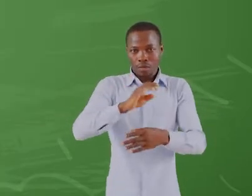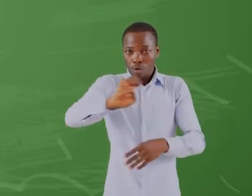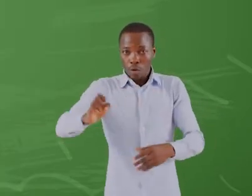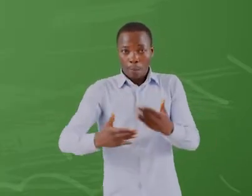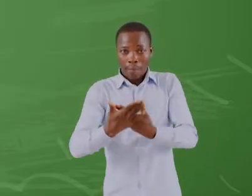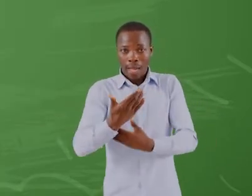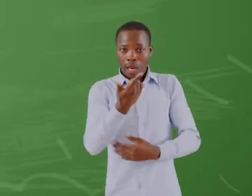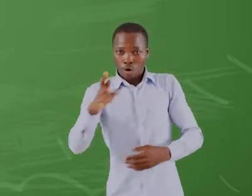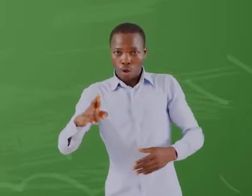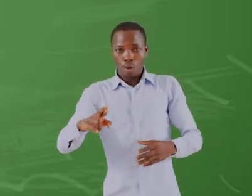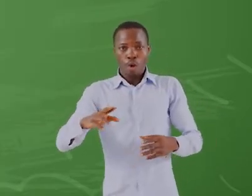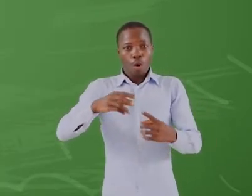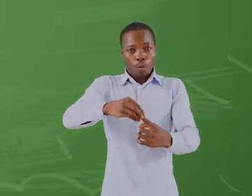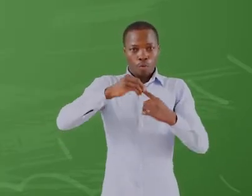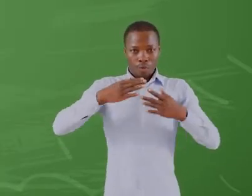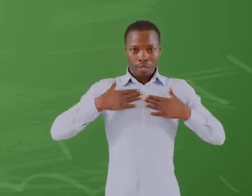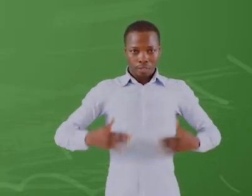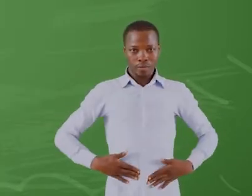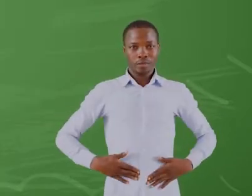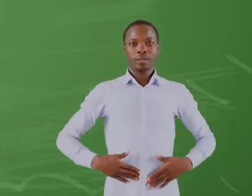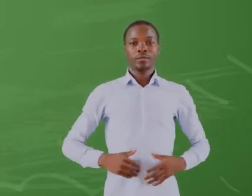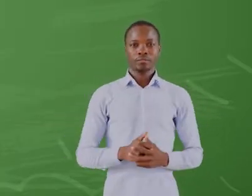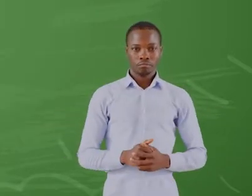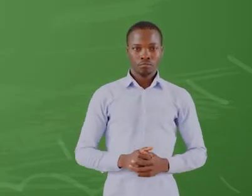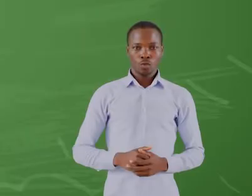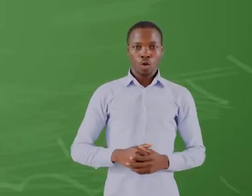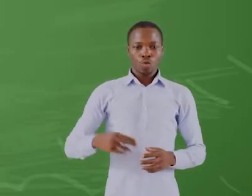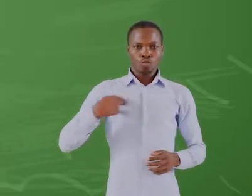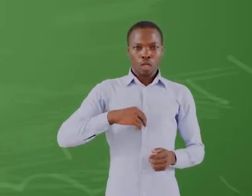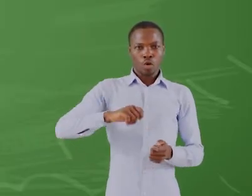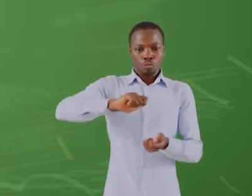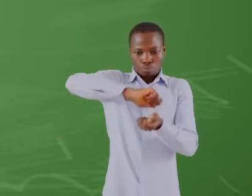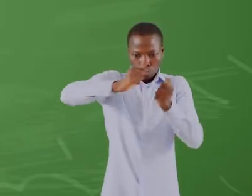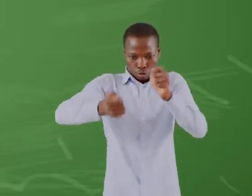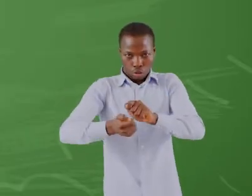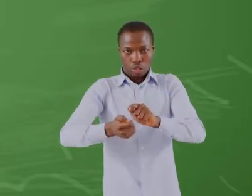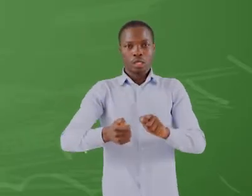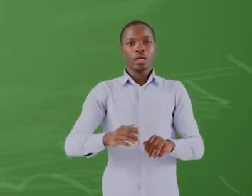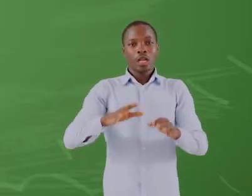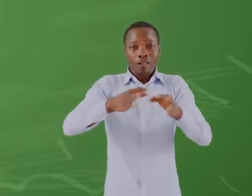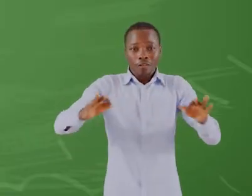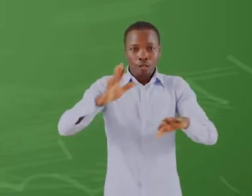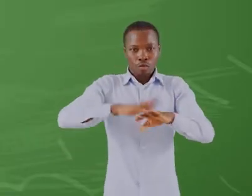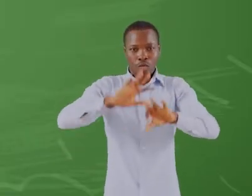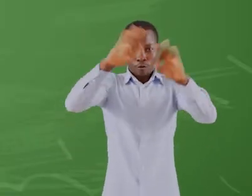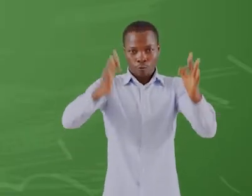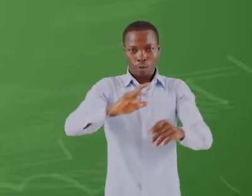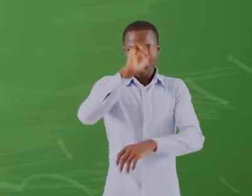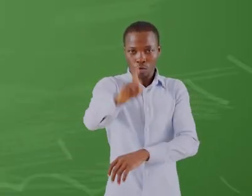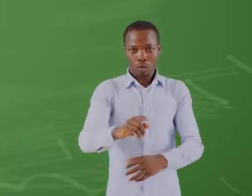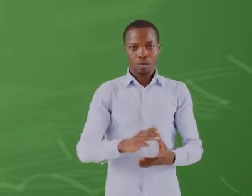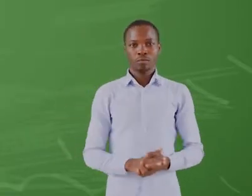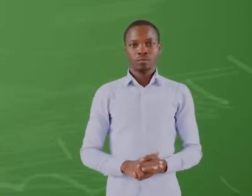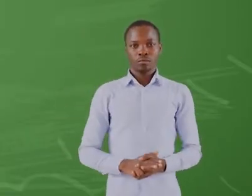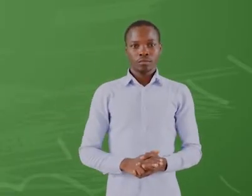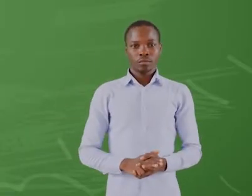par leurs propriétés physiques. Nous allons reformuler cette hypothèse sous la forme interrogative. Alors,